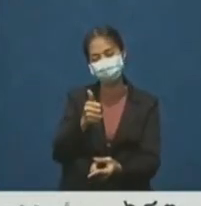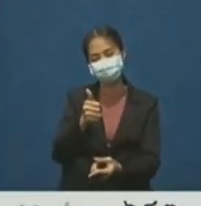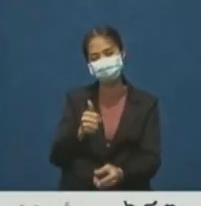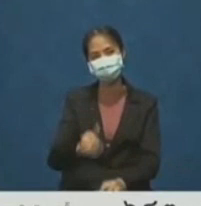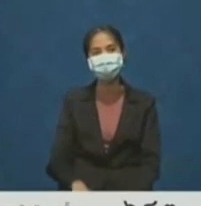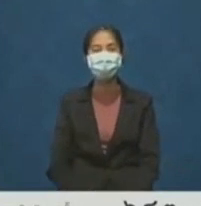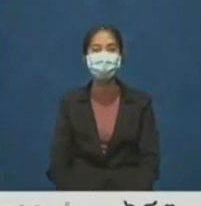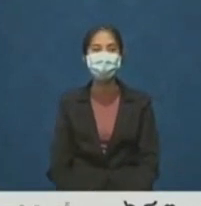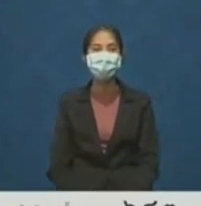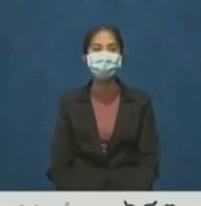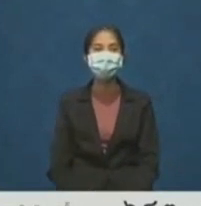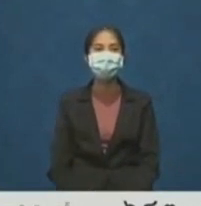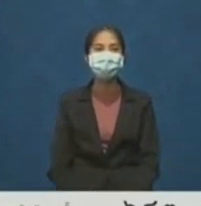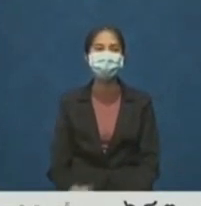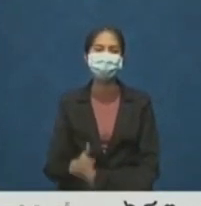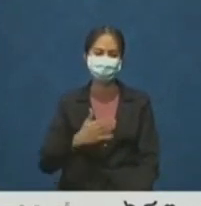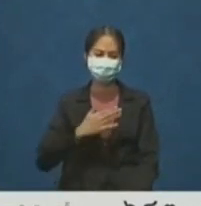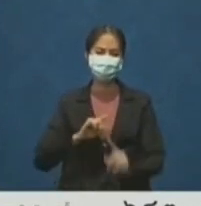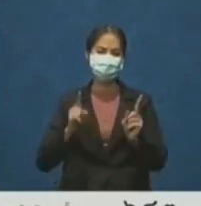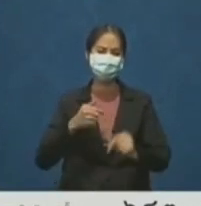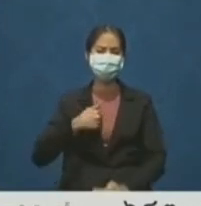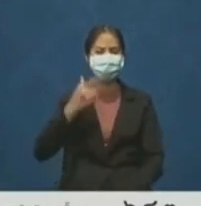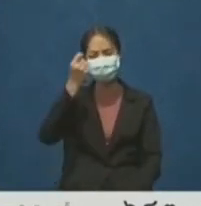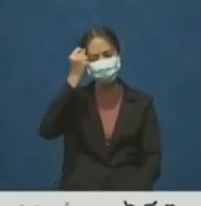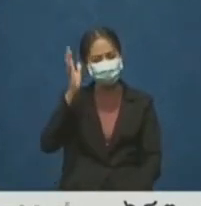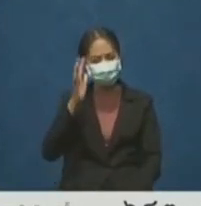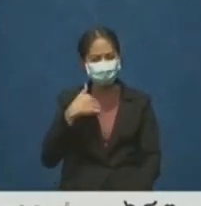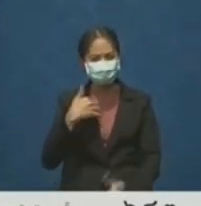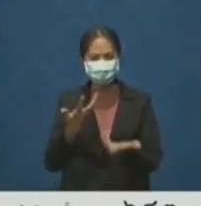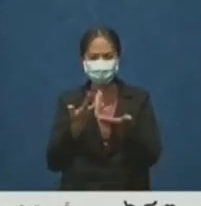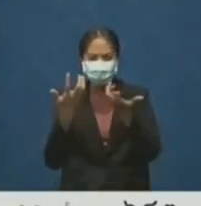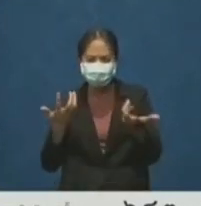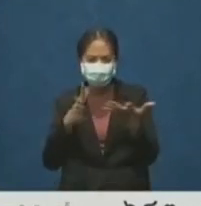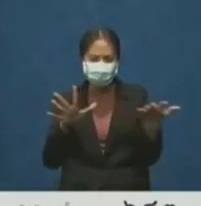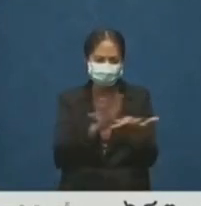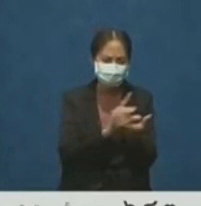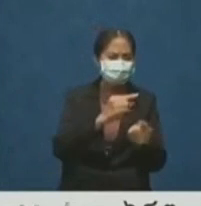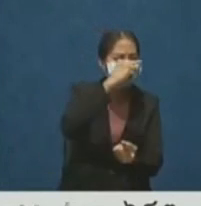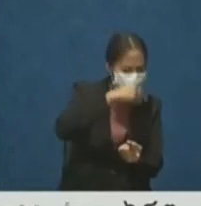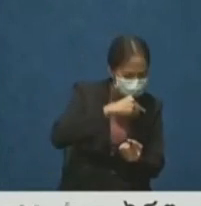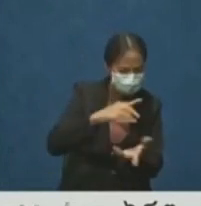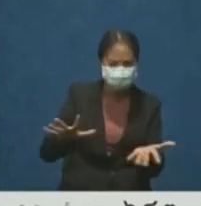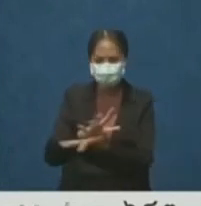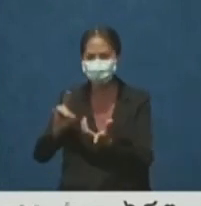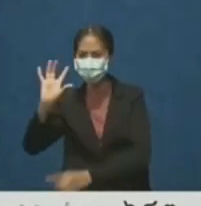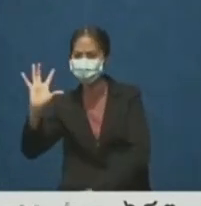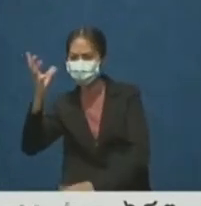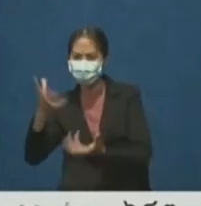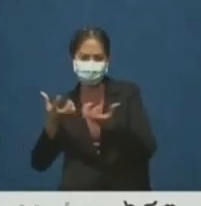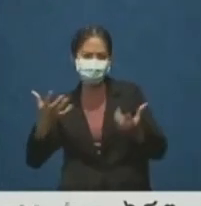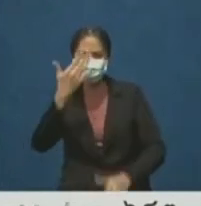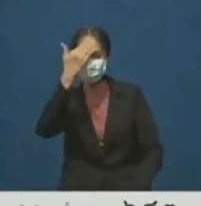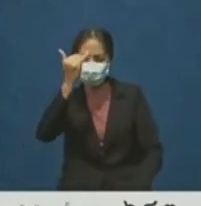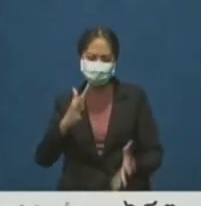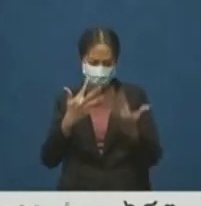ทยและสังคมโลกได้อย่างผาสุกผมไม่เข้าใจนะครับท่านว่าท่านแยกสังคมไทยกับสังคมโลกทำไมเราอ้างมาตลอดว่